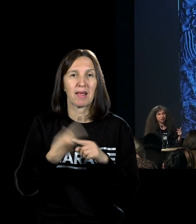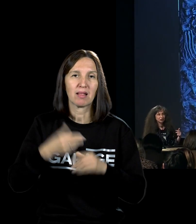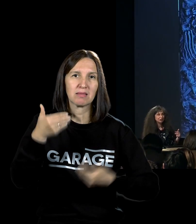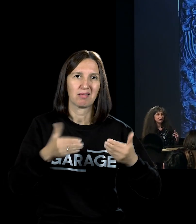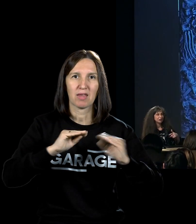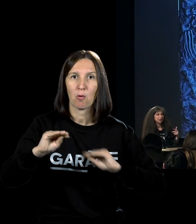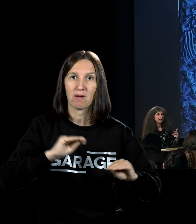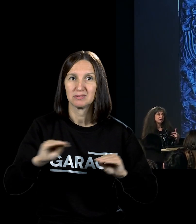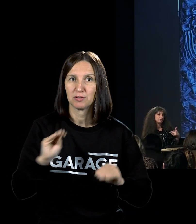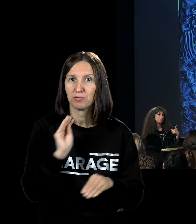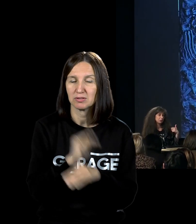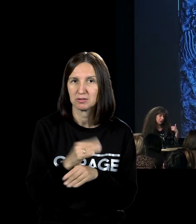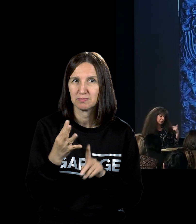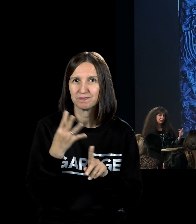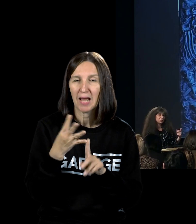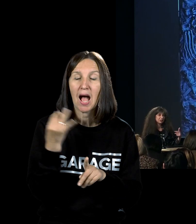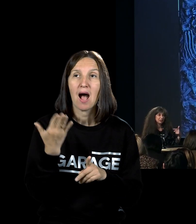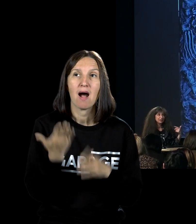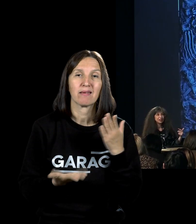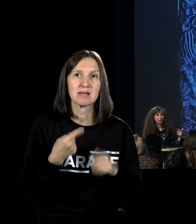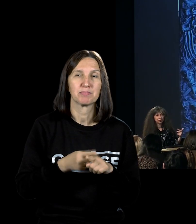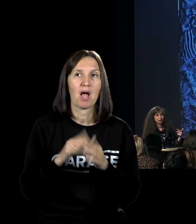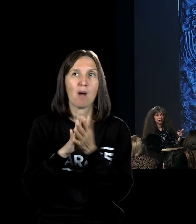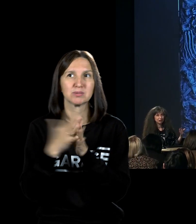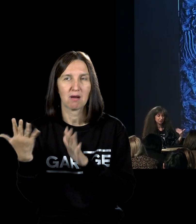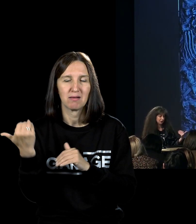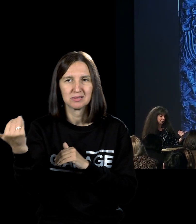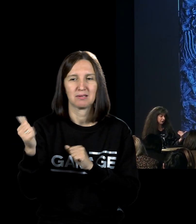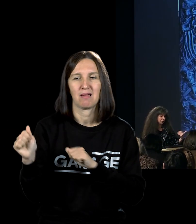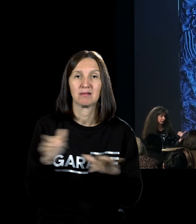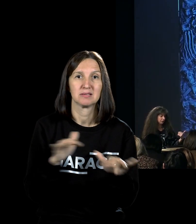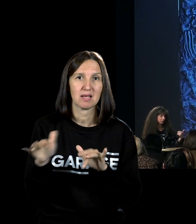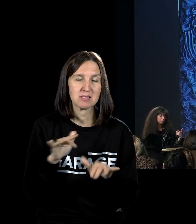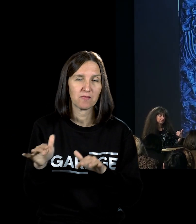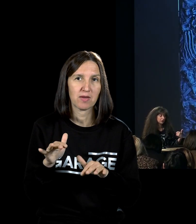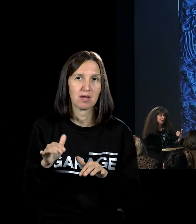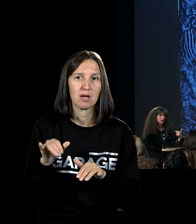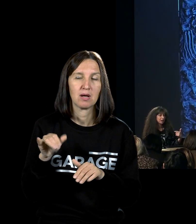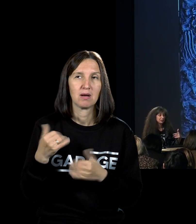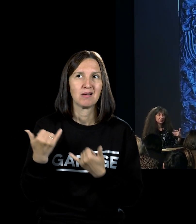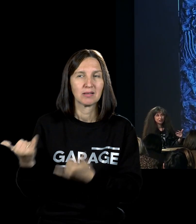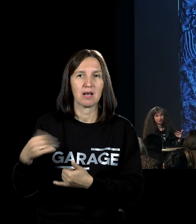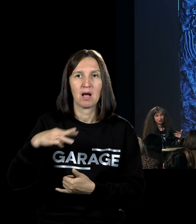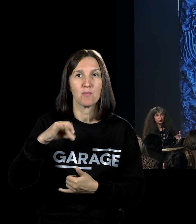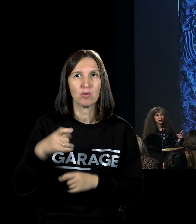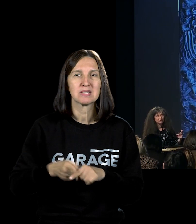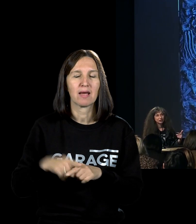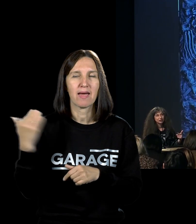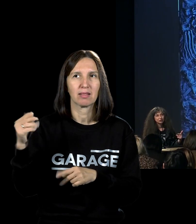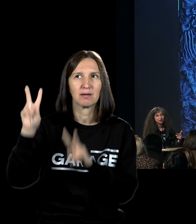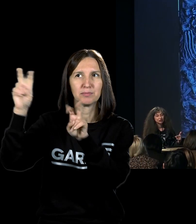декоративность. И декоративность, и если абстракция и действие для Морриса – это эрос,